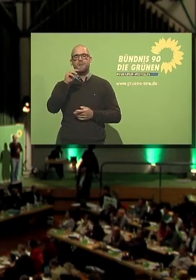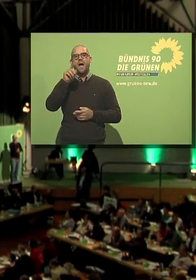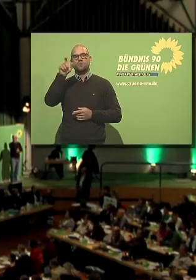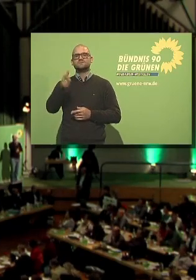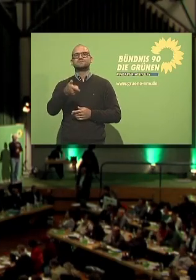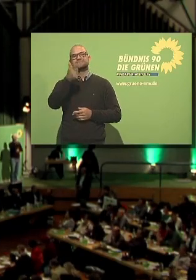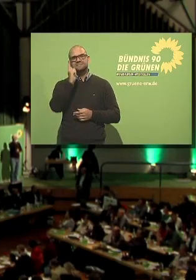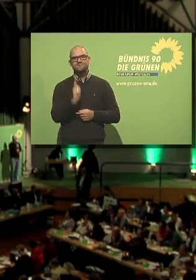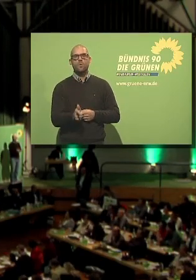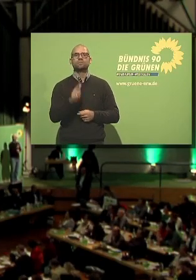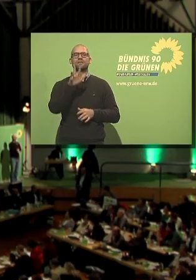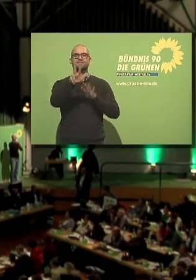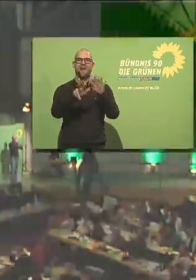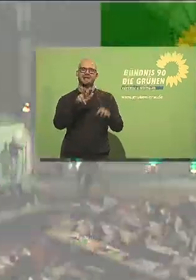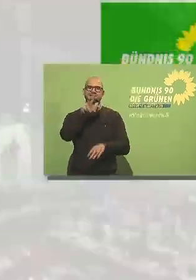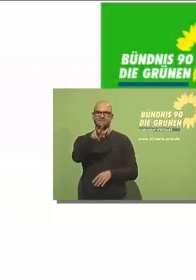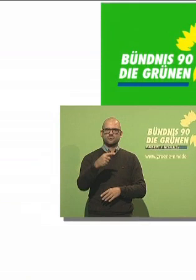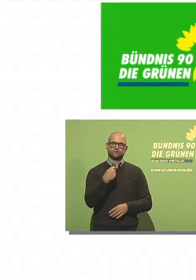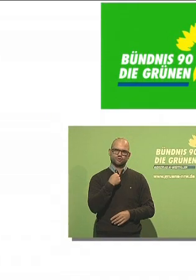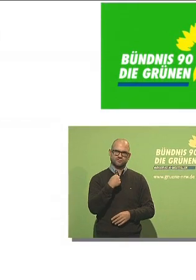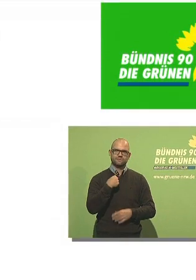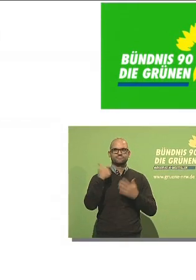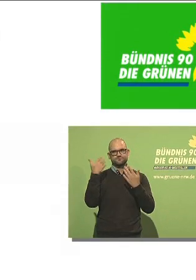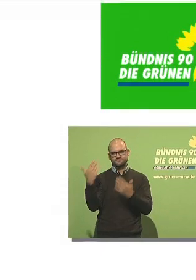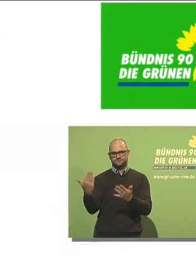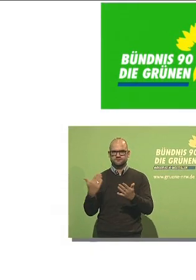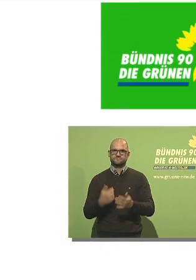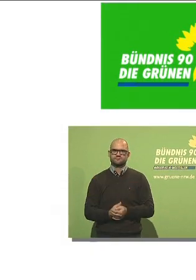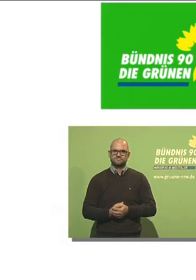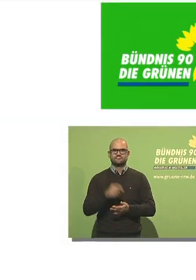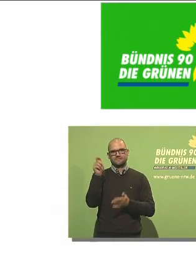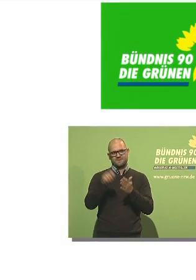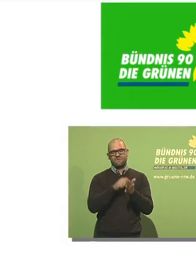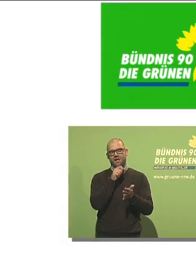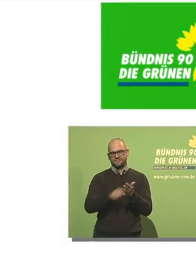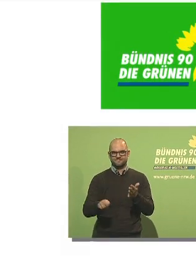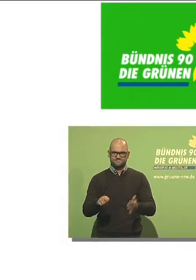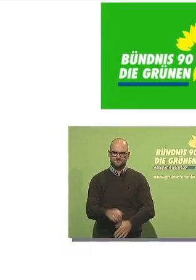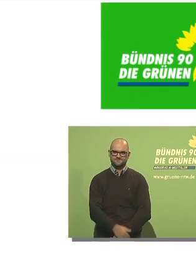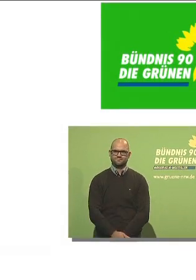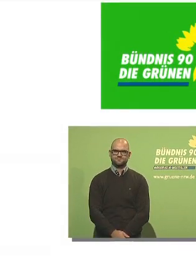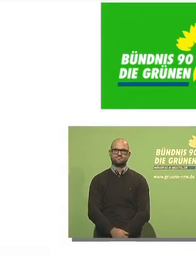entfielen 213 Stimmen. Damit ist Markus gewählt.